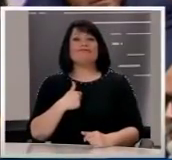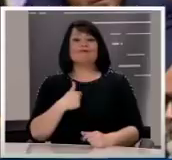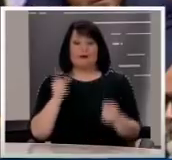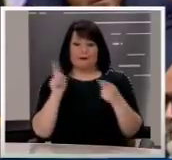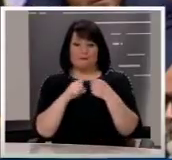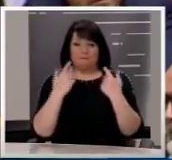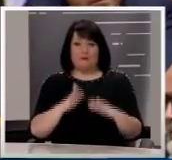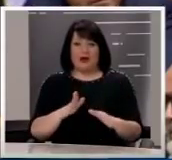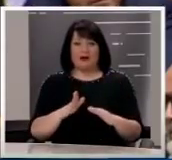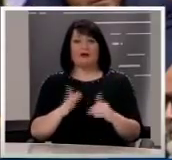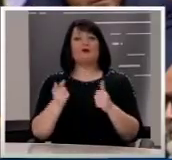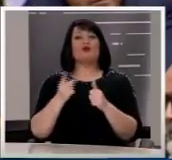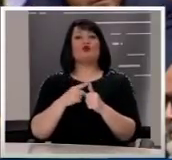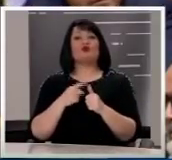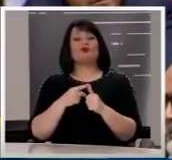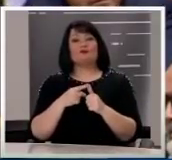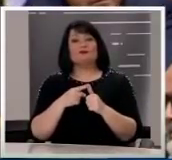συναντήθηκα πρώτα με τον